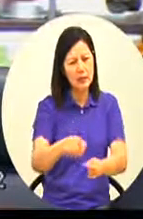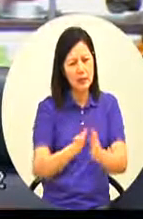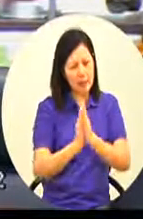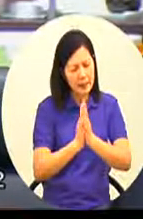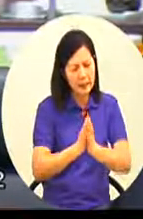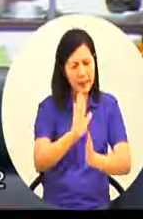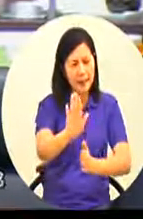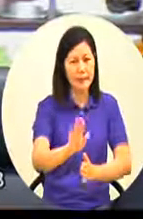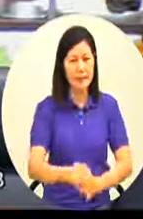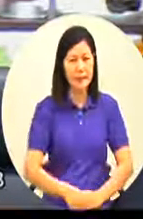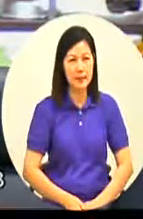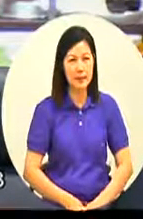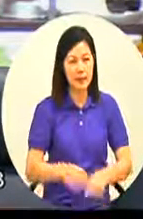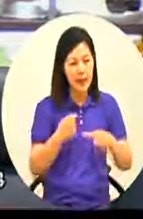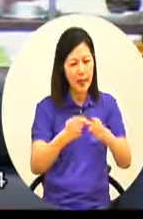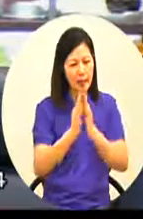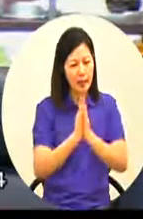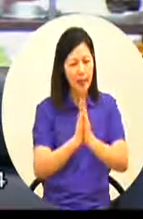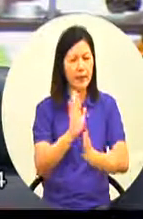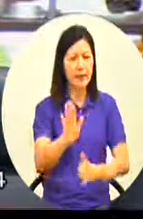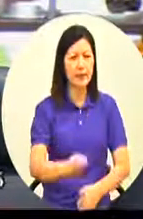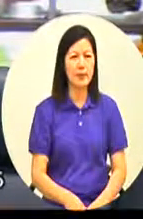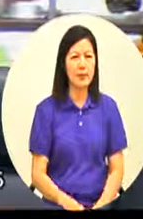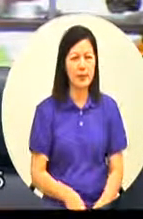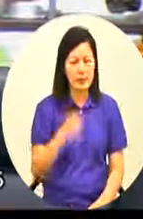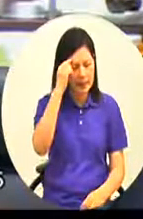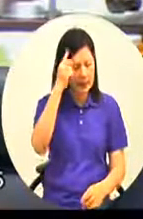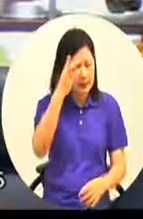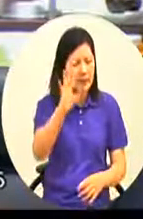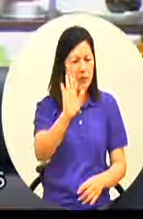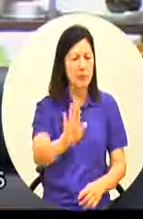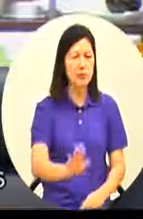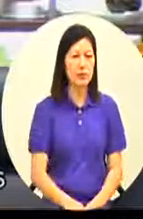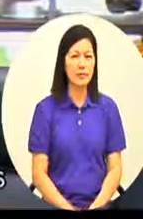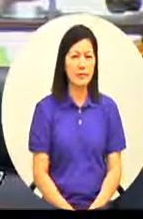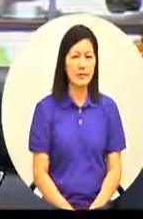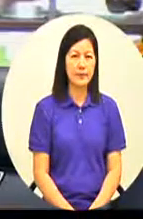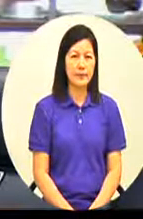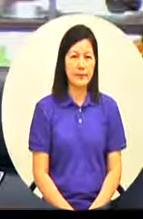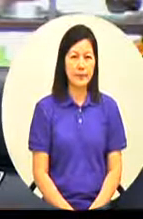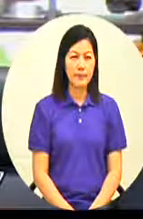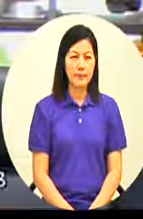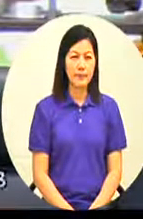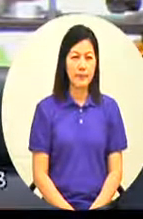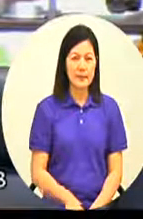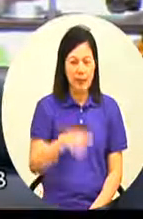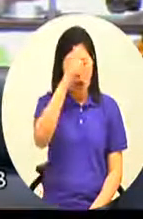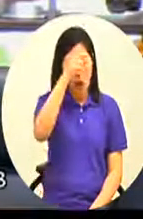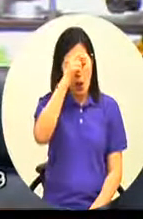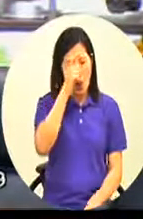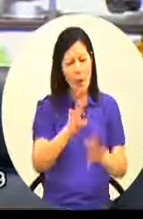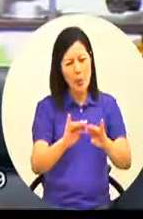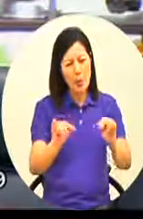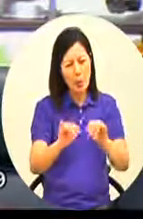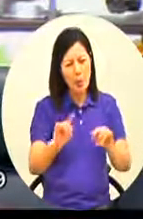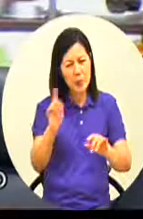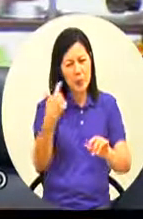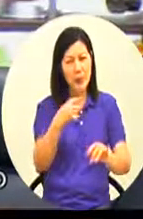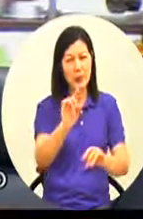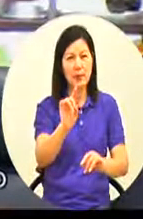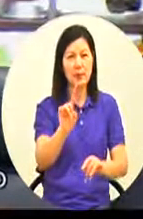跟工具哈，都好几天哈。那你那个黄泥土怎么来？